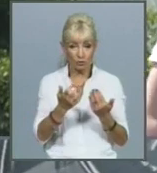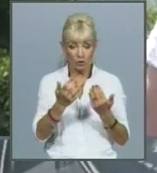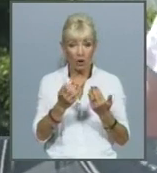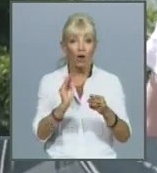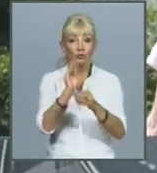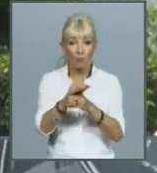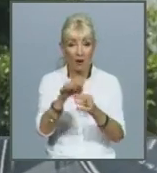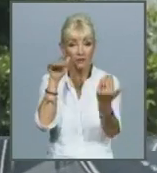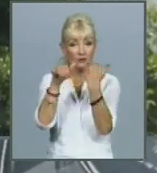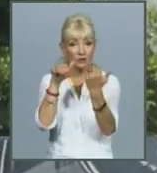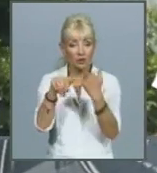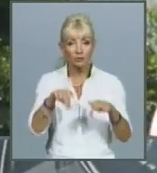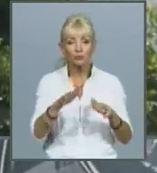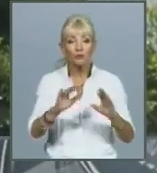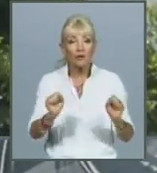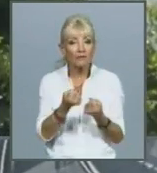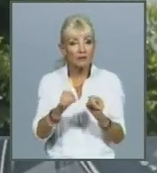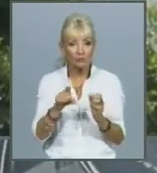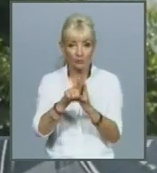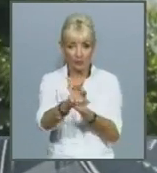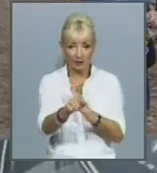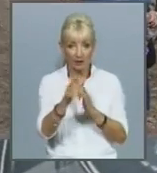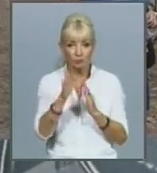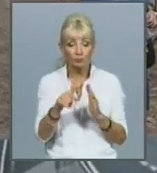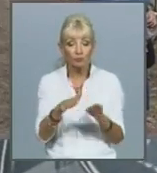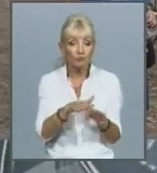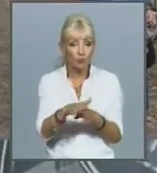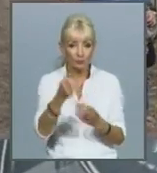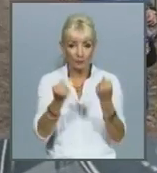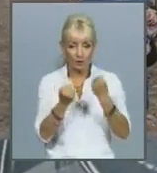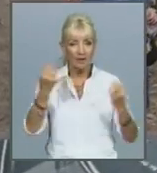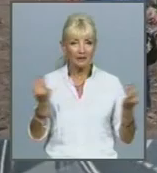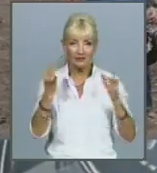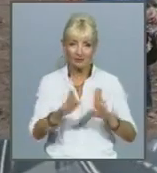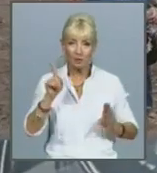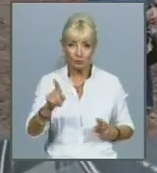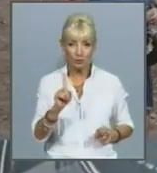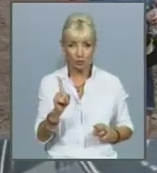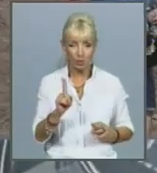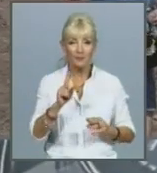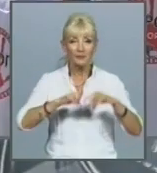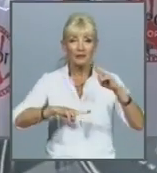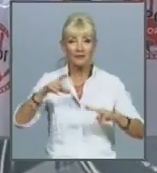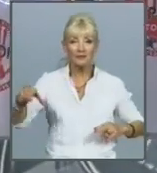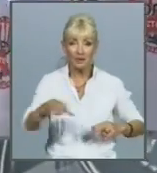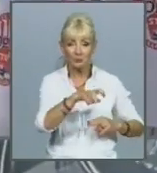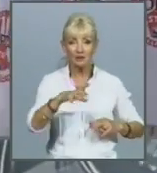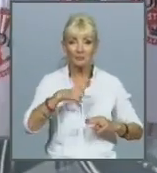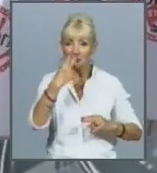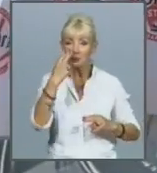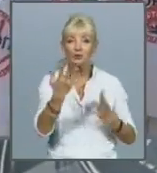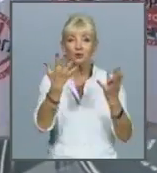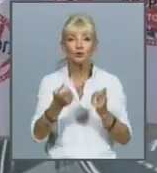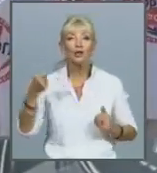вообще просто проехать невозможно будет. Тут развязка будет забитая. Не цікавило нікого і те, що зведення дороги було передбачено ще